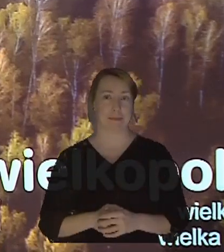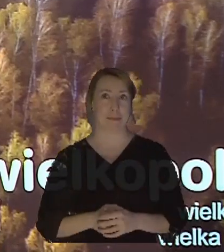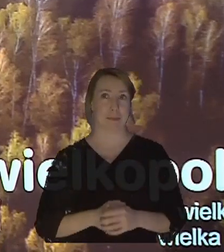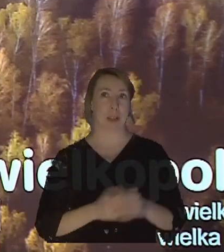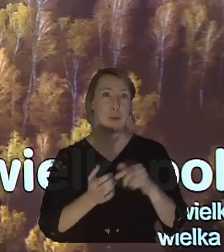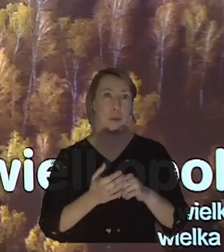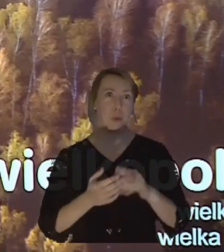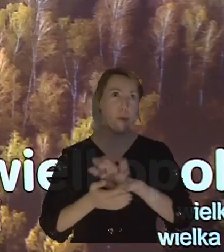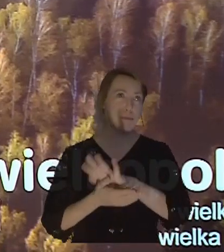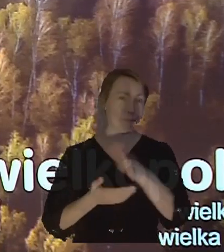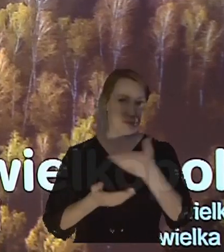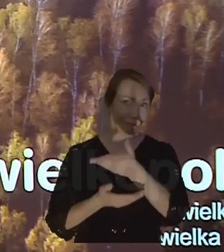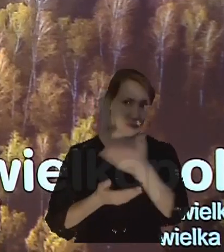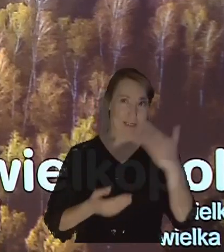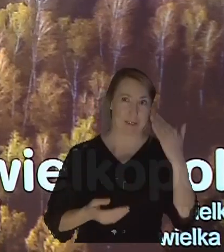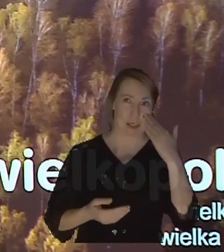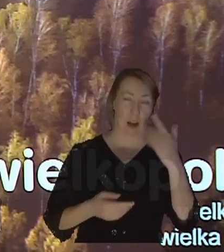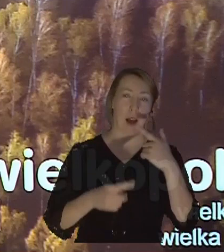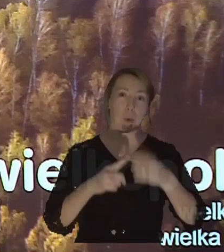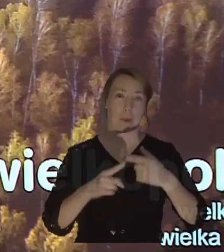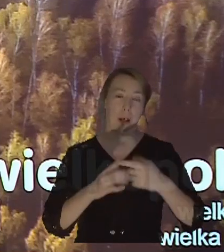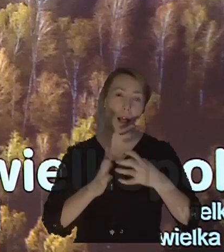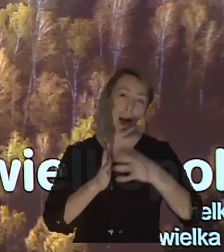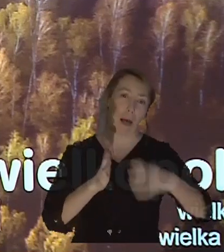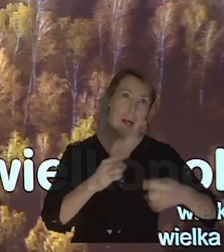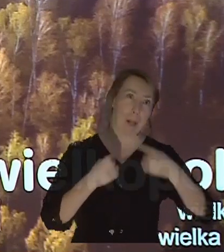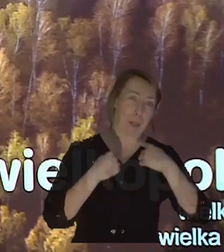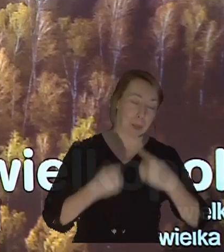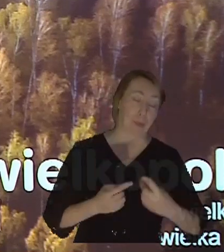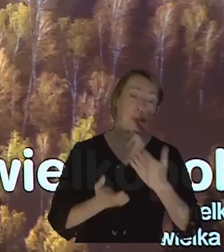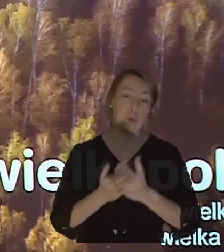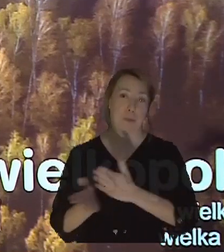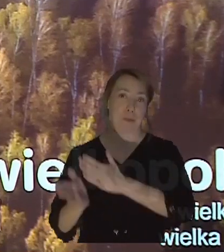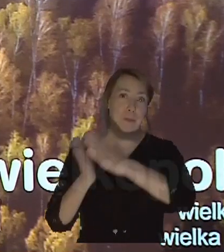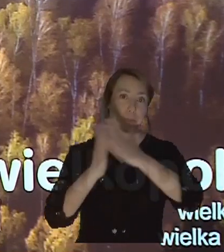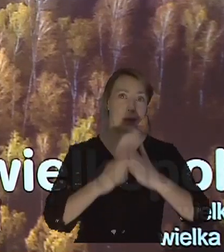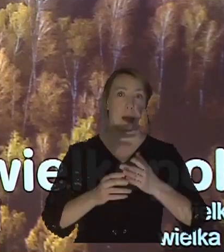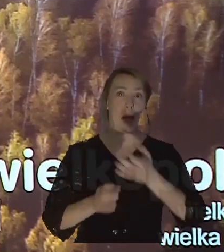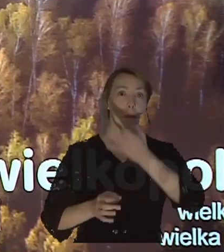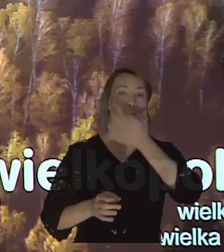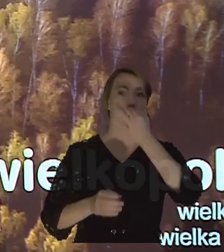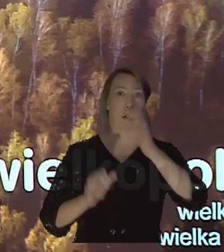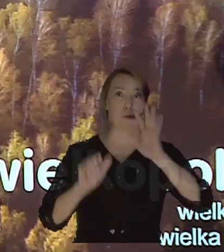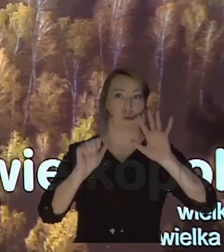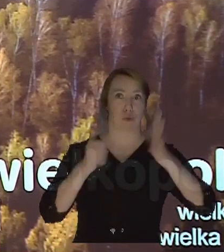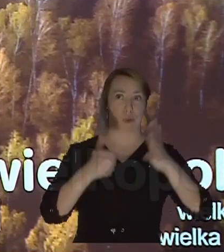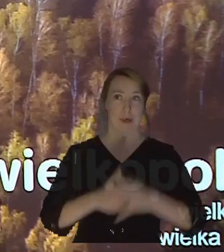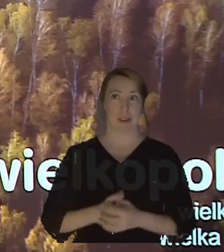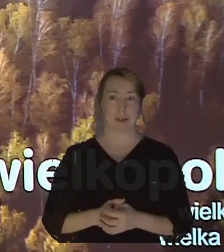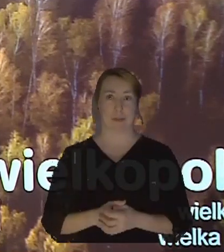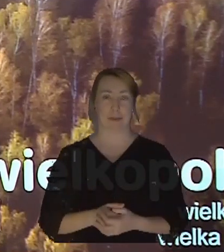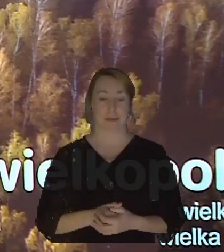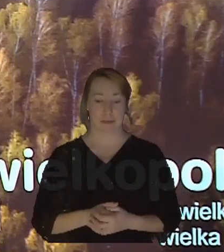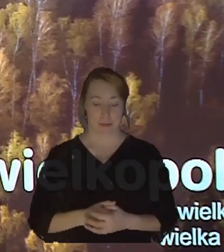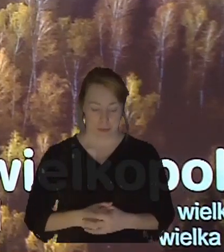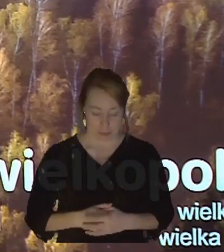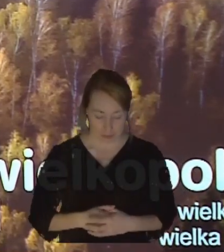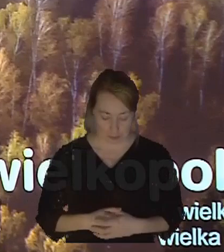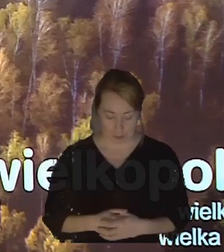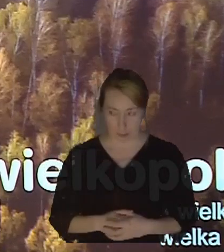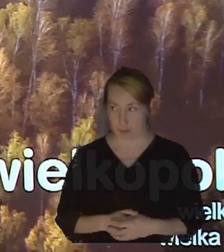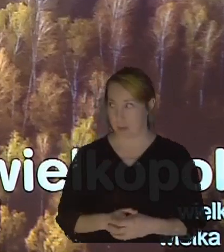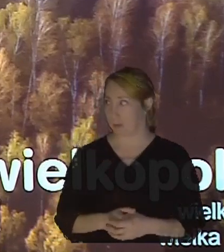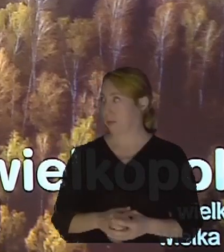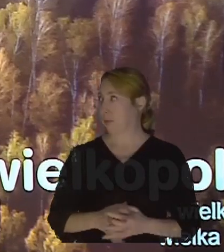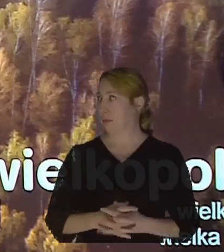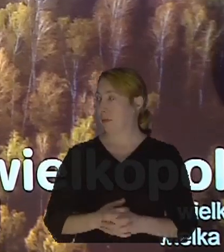wszystko znane i ja wiem, że trochę przenudzam, także przechodzimy do pytania szóstego. Piotrze, nie rozdajesz jeszcze punktów. Nazwisko